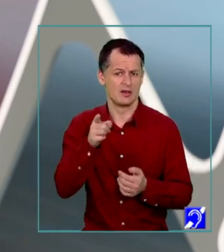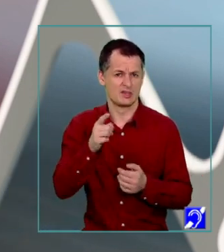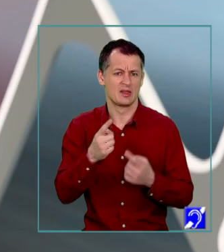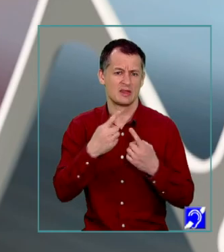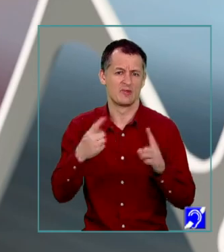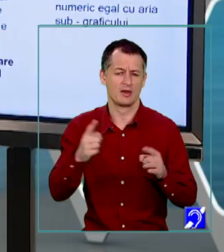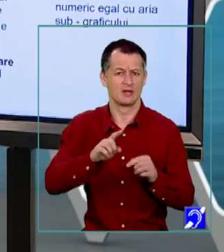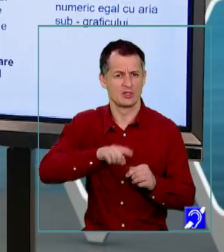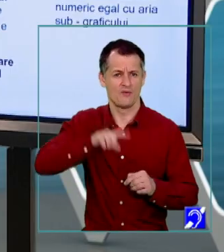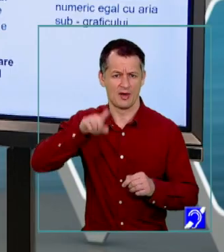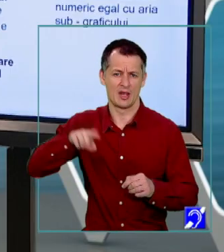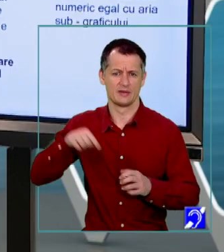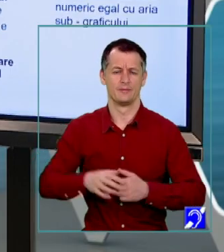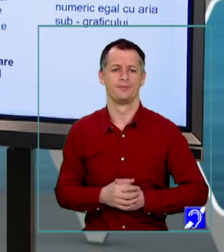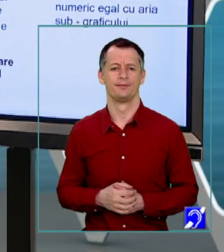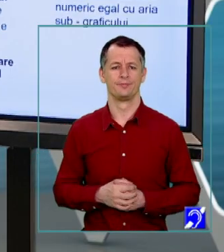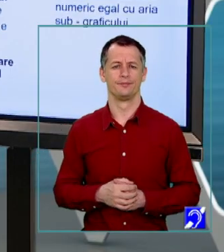variația energiei interne.